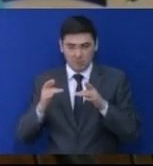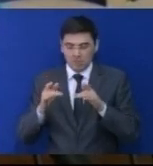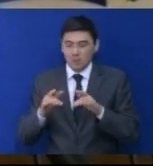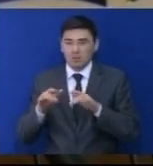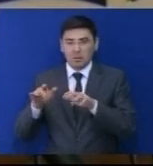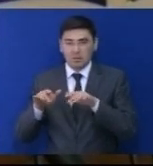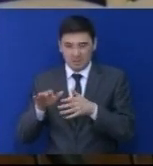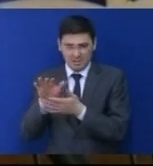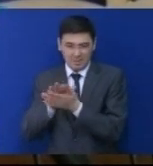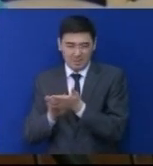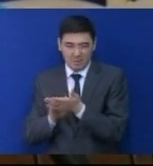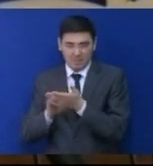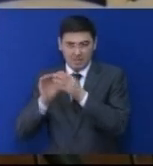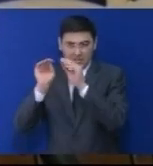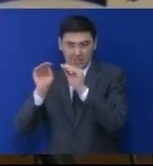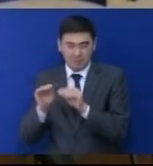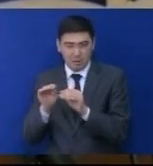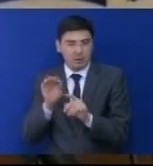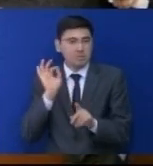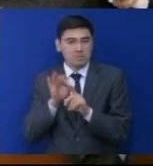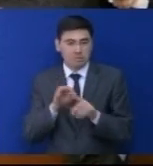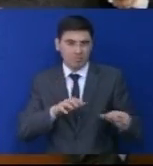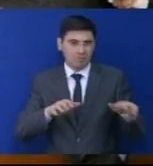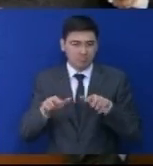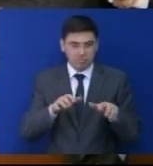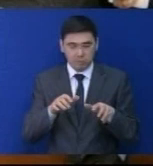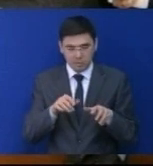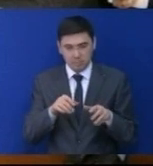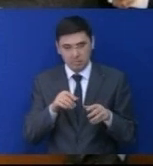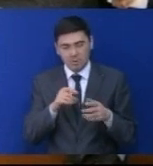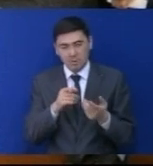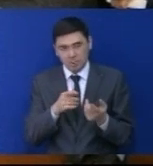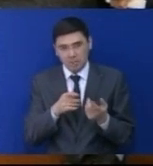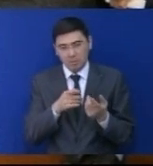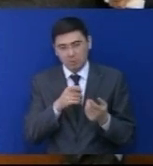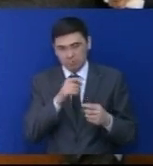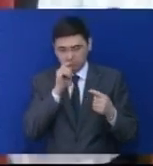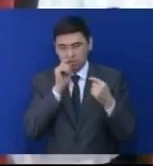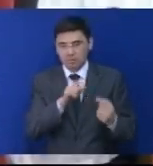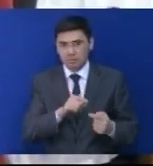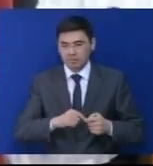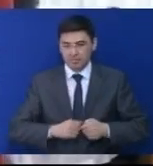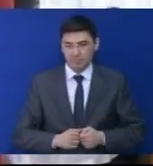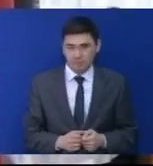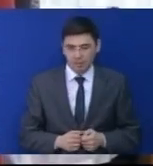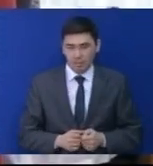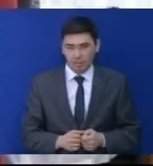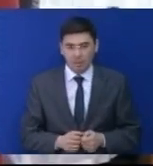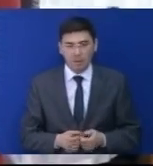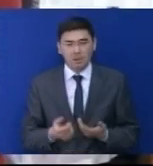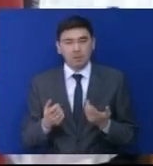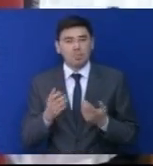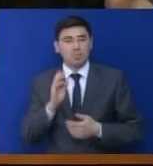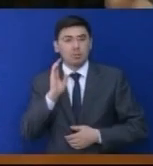басты мәселесі ол жемқорлыққа жол бермеу. Семинар барысында білім бөлімінің мамандары аталмыш оқу орны